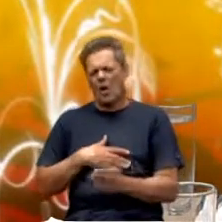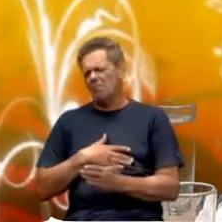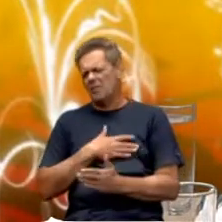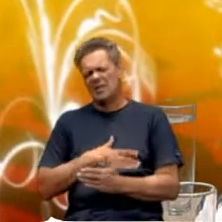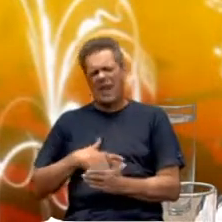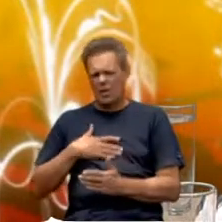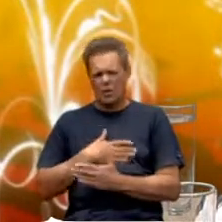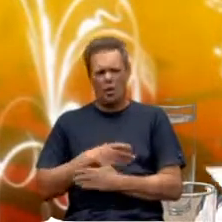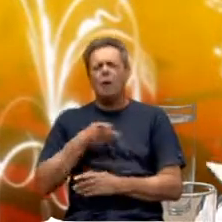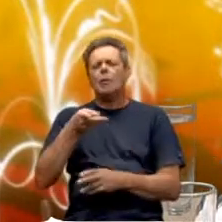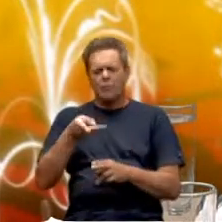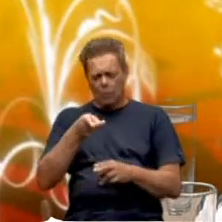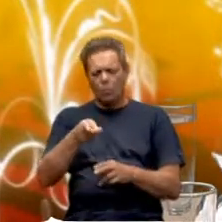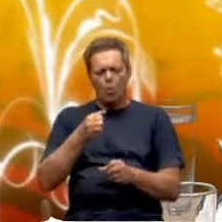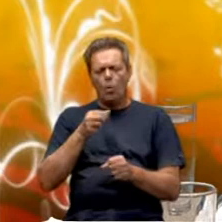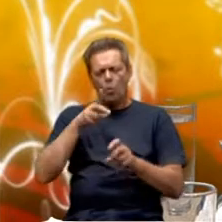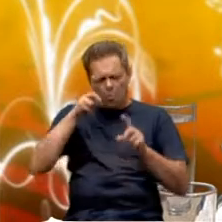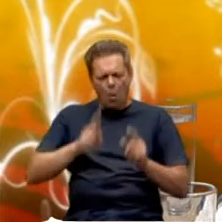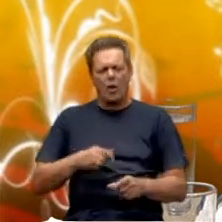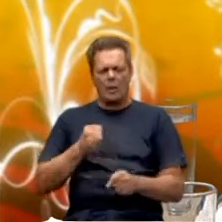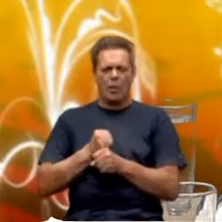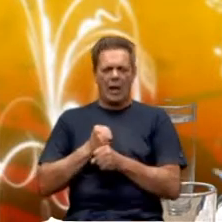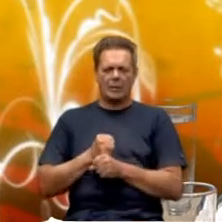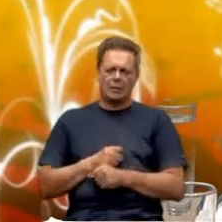možda najviše treba raditi, jel tako, dragi moji gosti? Istina.